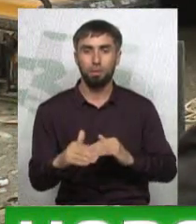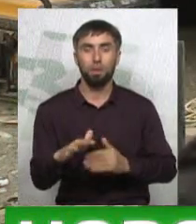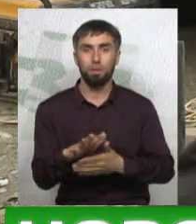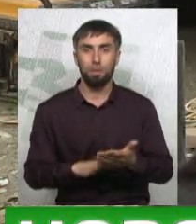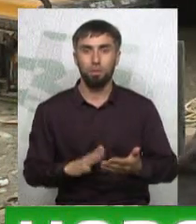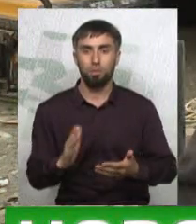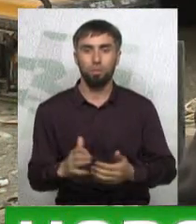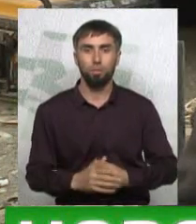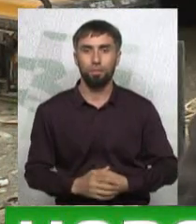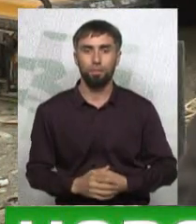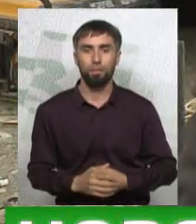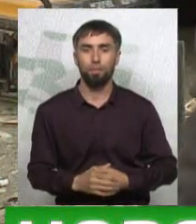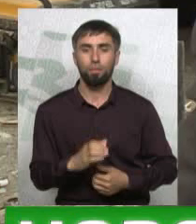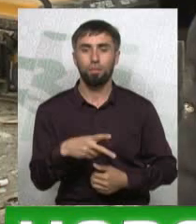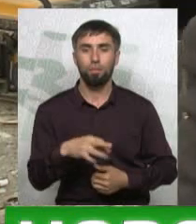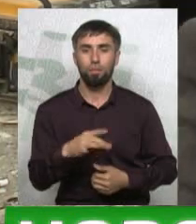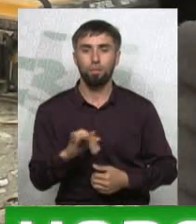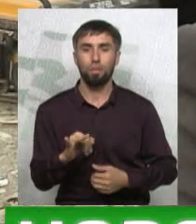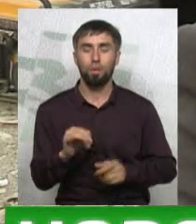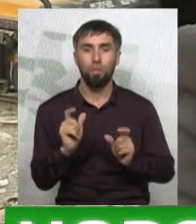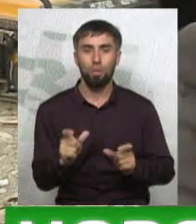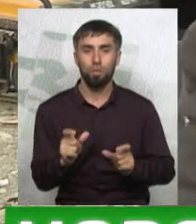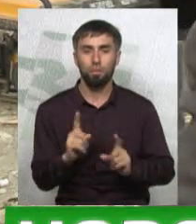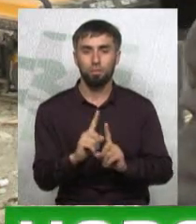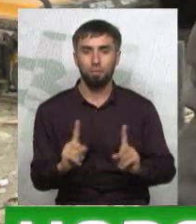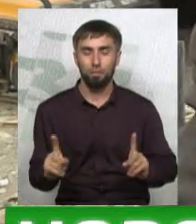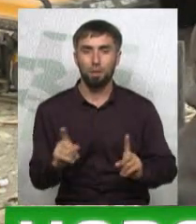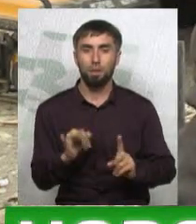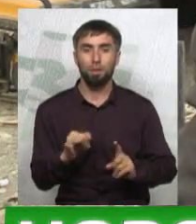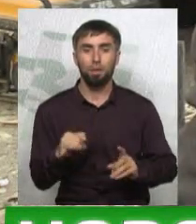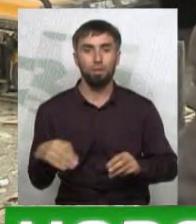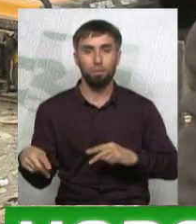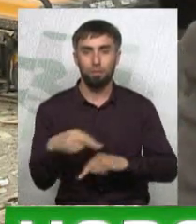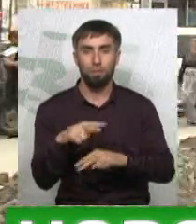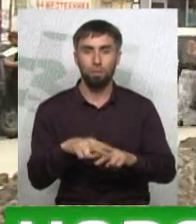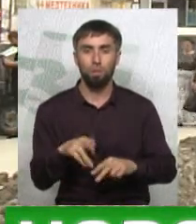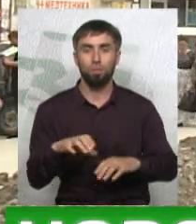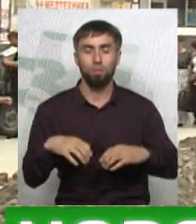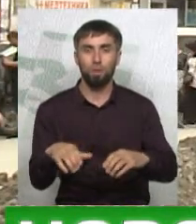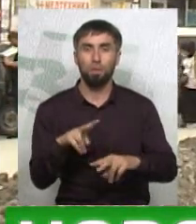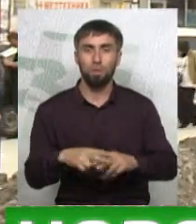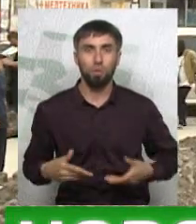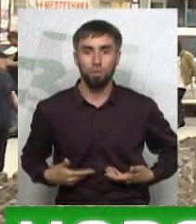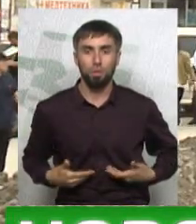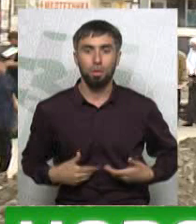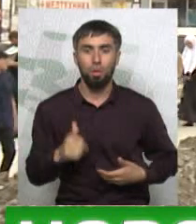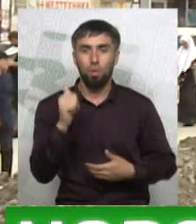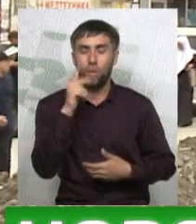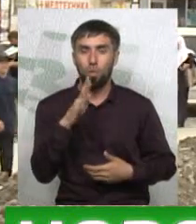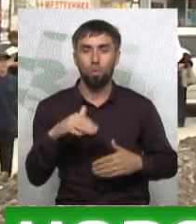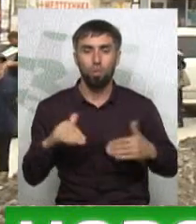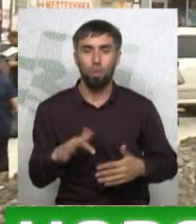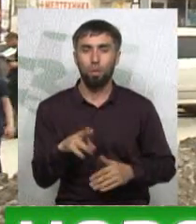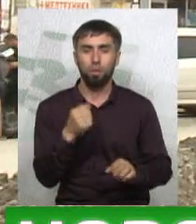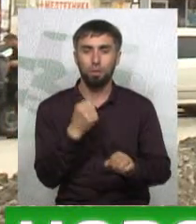будут столбики ограничения, а пешеходная территория будет благоустроена брусчаткой. Местные жители, которые устали